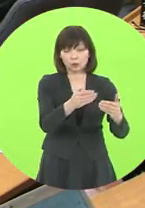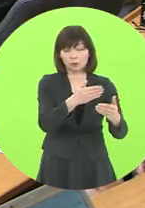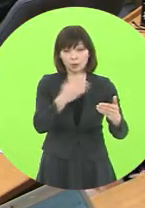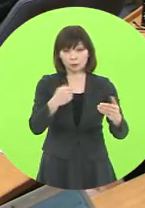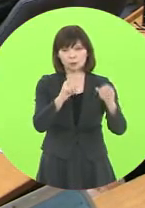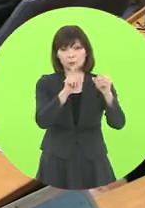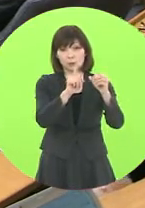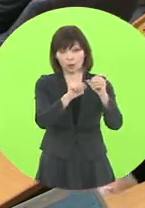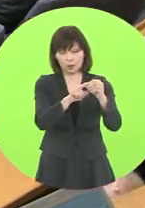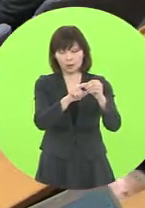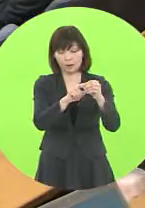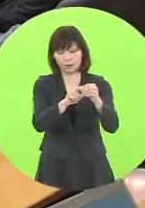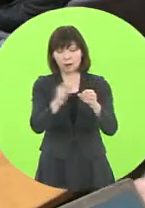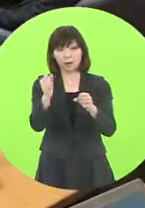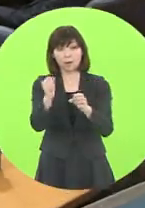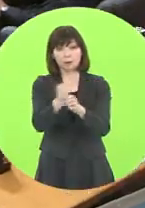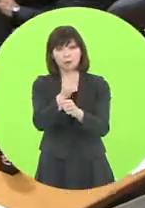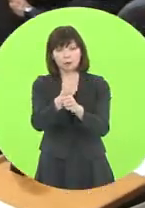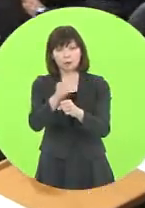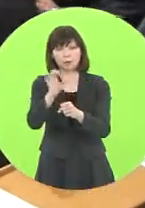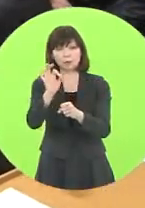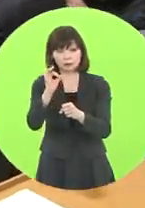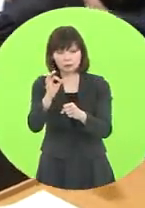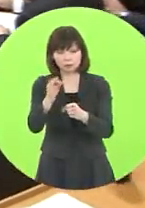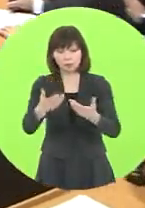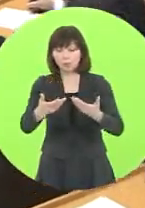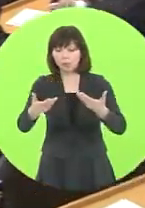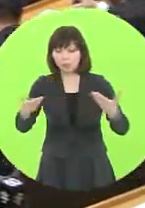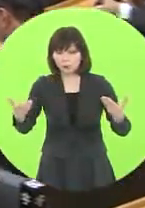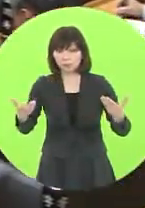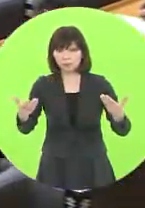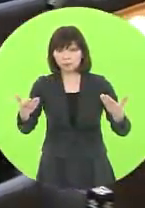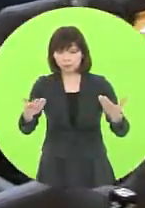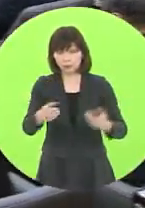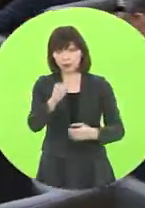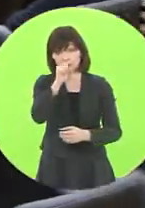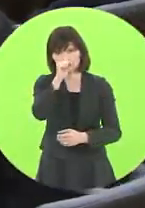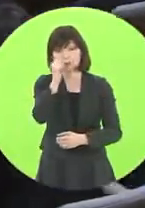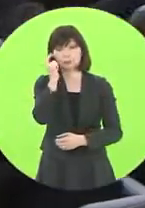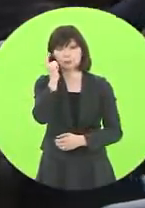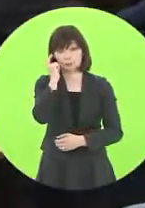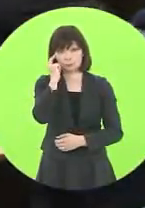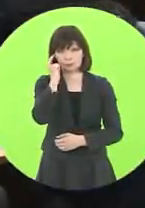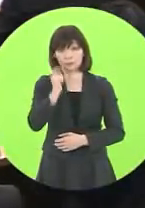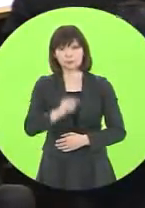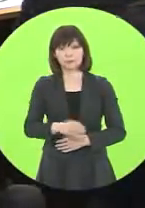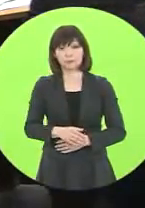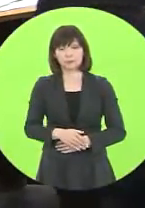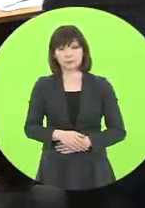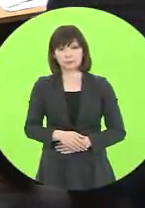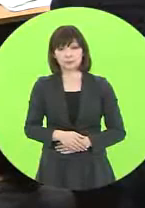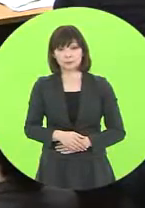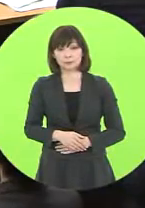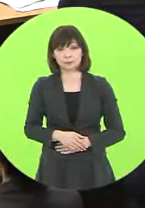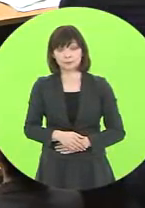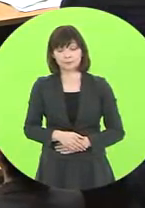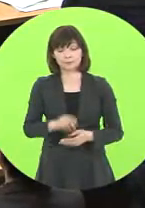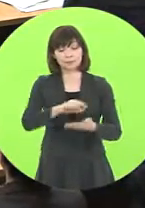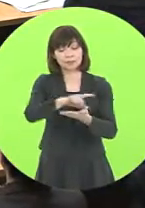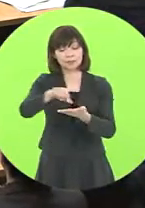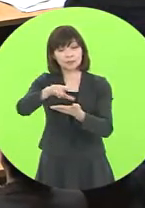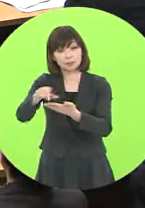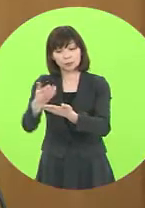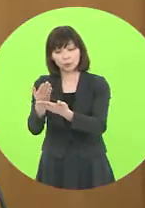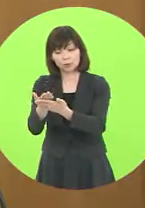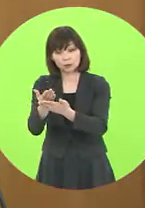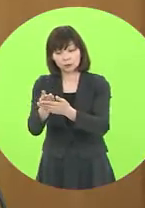う、再生改良は別枠で事業費を確保してはどうかと考えます。こうした地域のニーズに